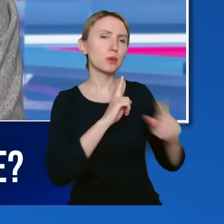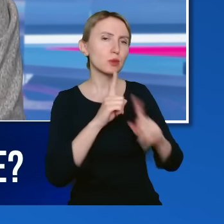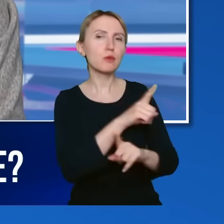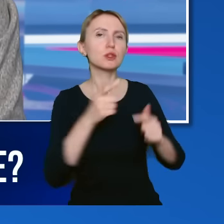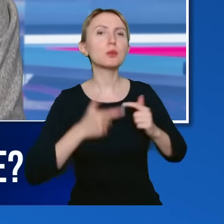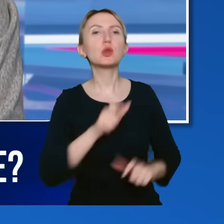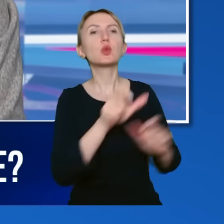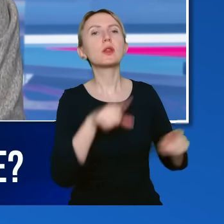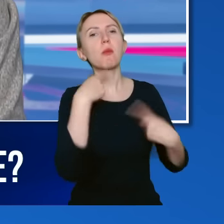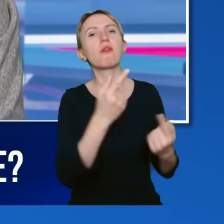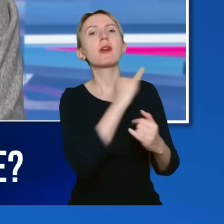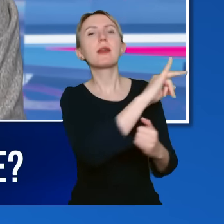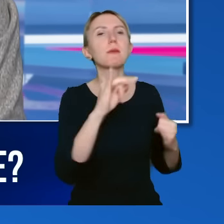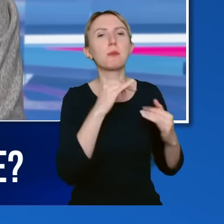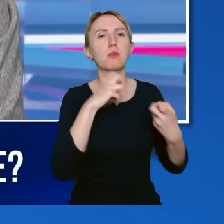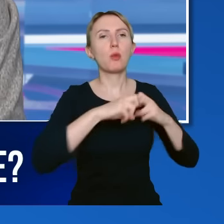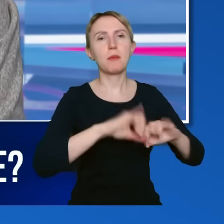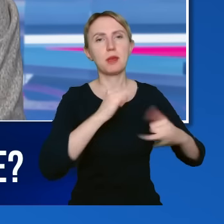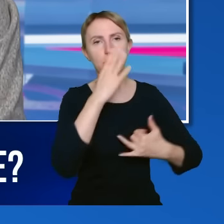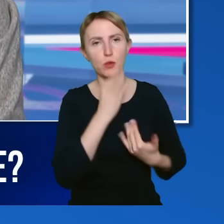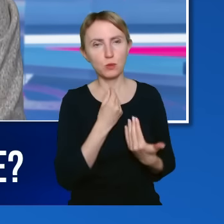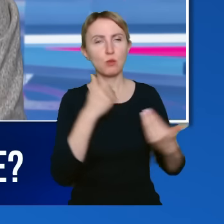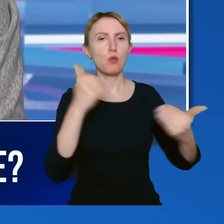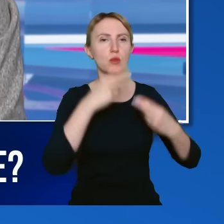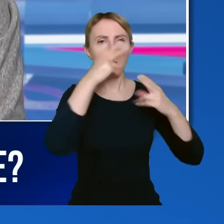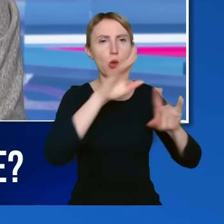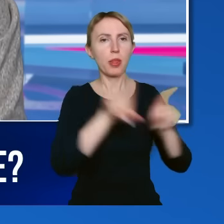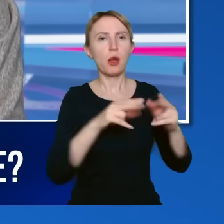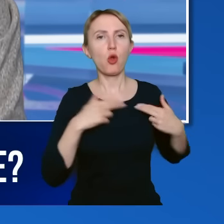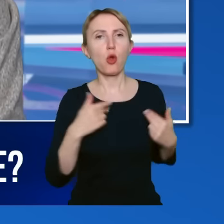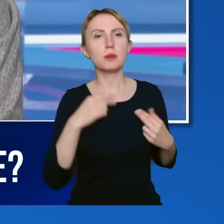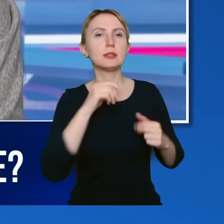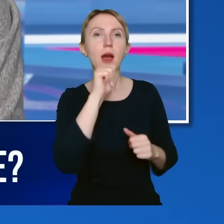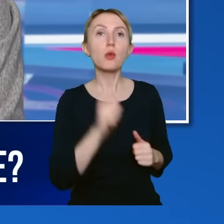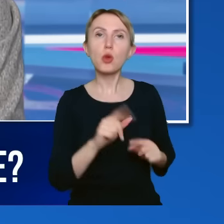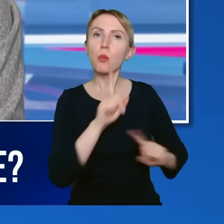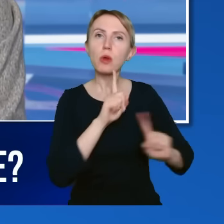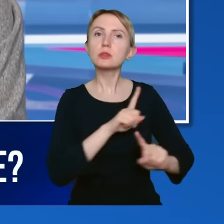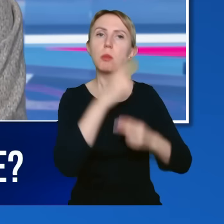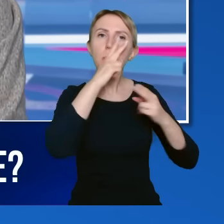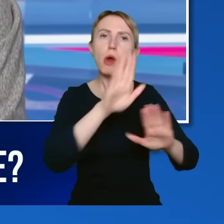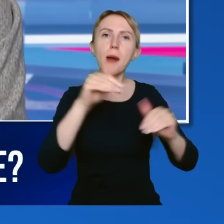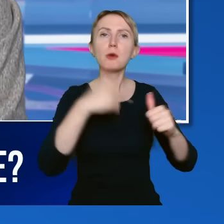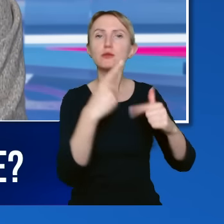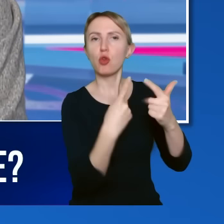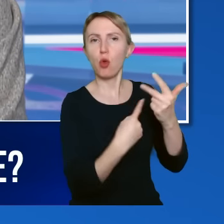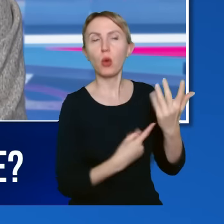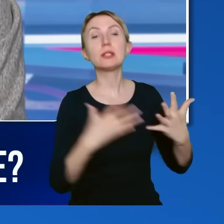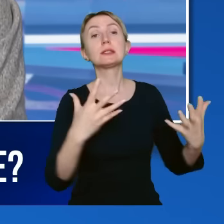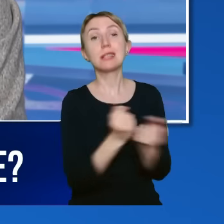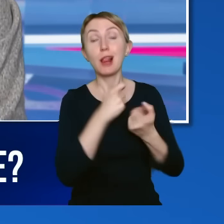swoje problemy, żeby to można było przedstawić też w Komisji Europejskiej, żeby pokazać, jakie są możliwości, znaleźć takie